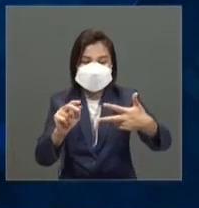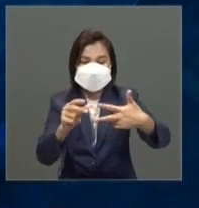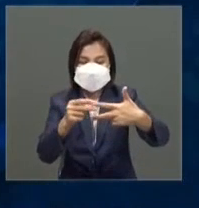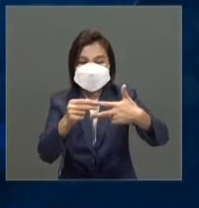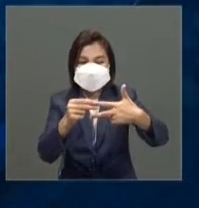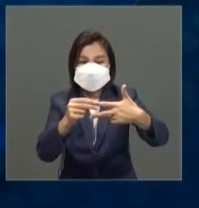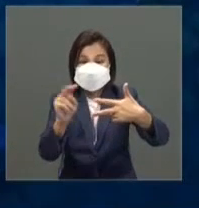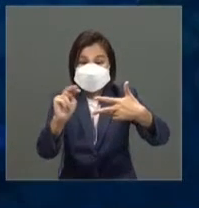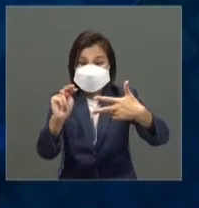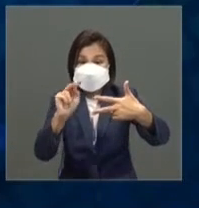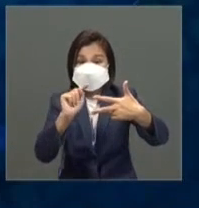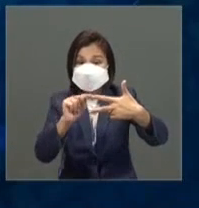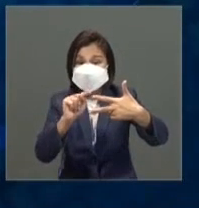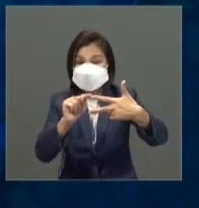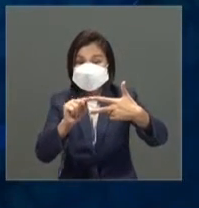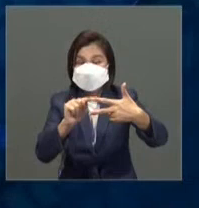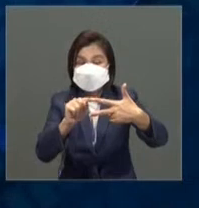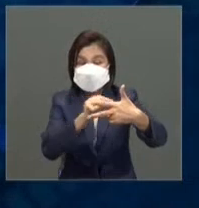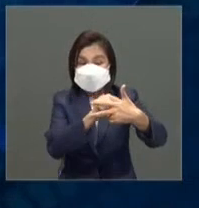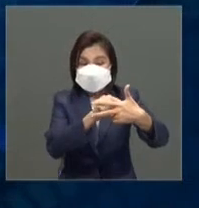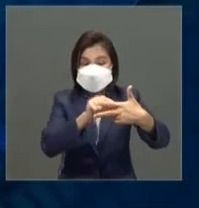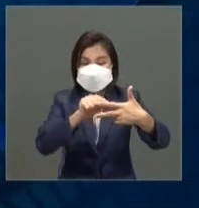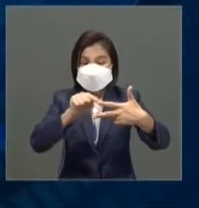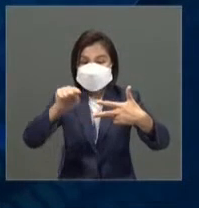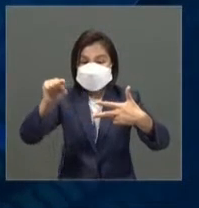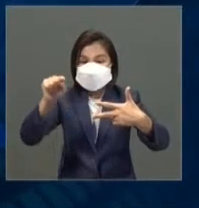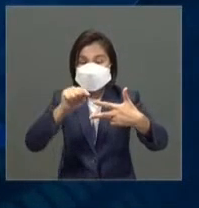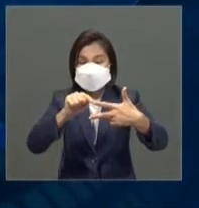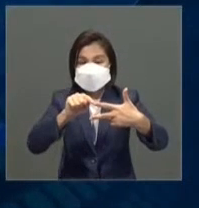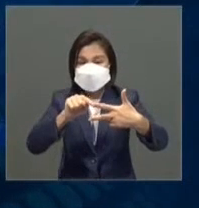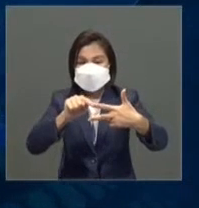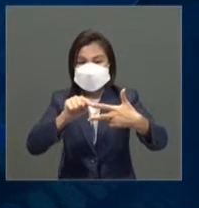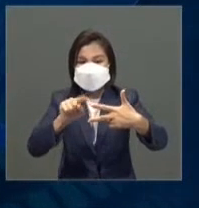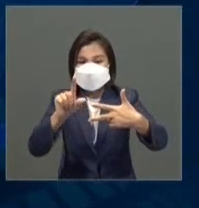าเนี่ยนะครับเราทำ